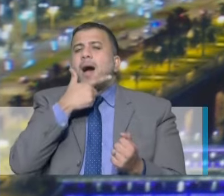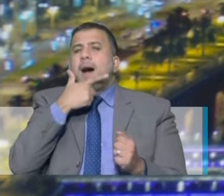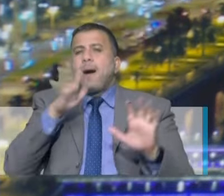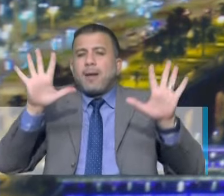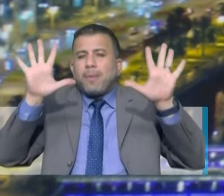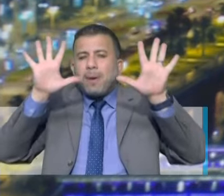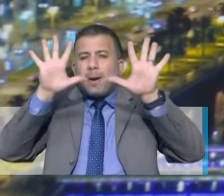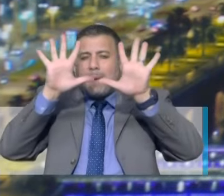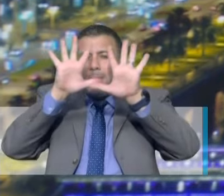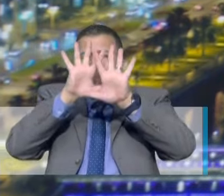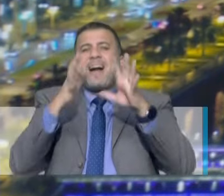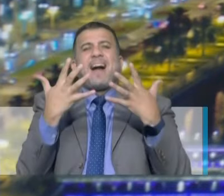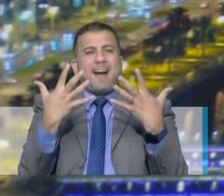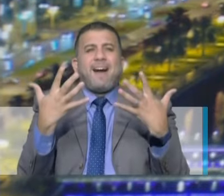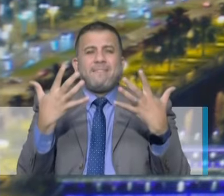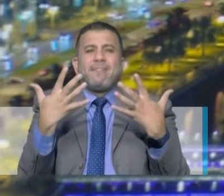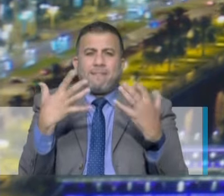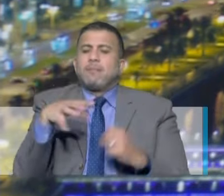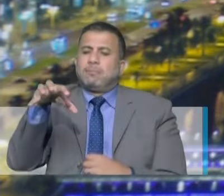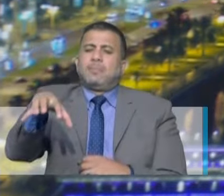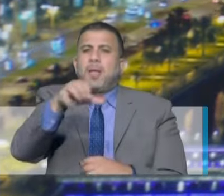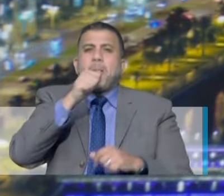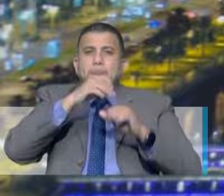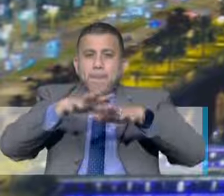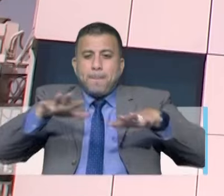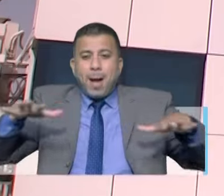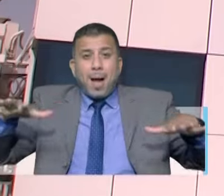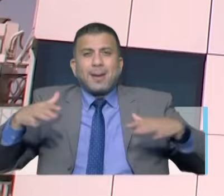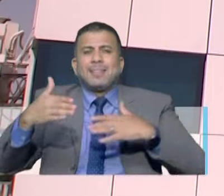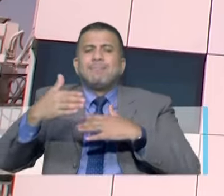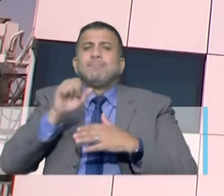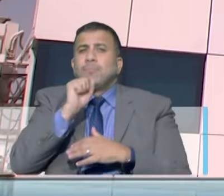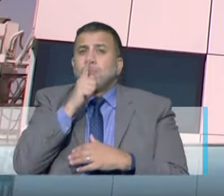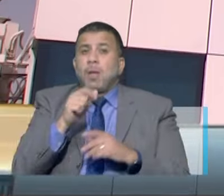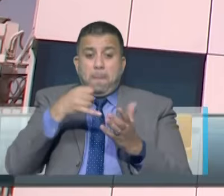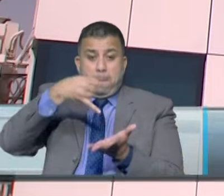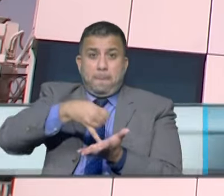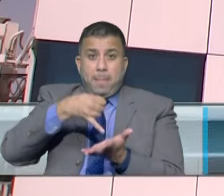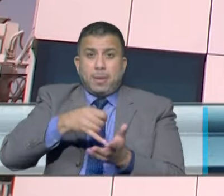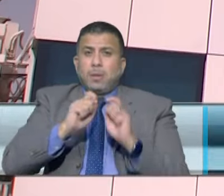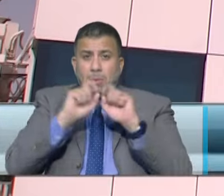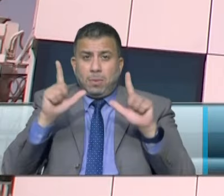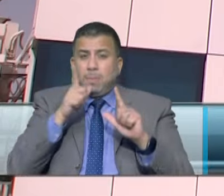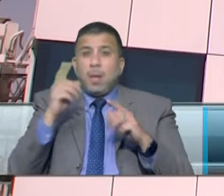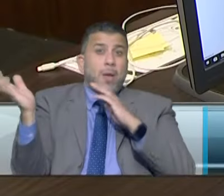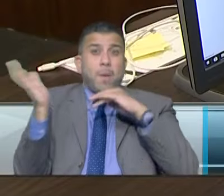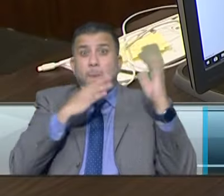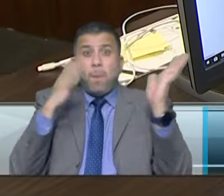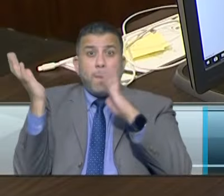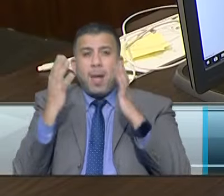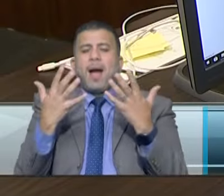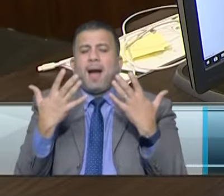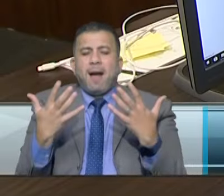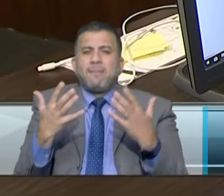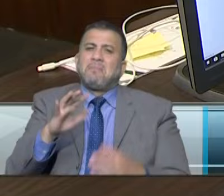الضباب او الضباب الخفيف على بعض المناطق الساحليه والداخليه واوضح المركز في بيان له ان الرياح ستكون